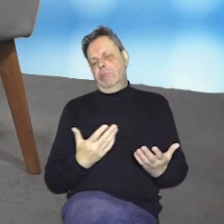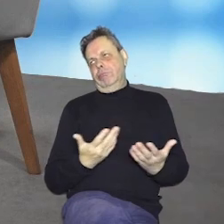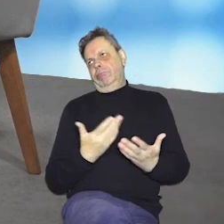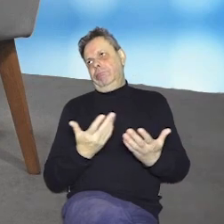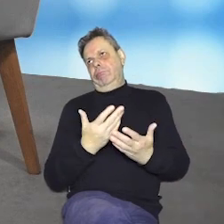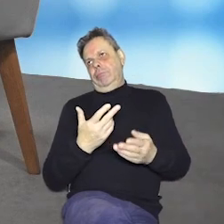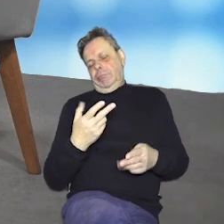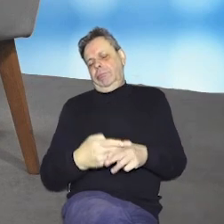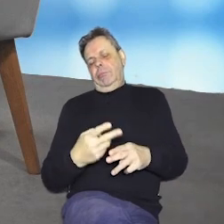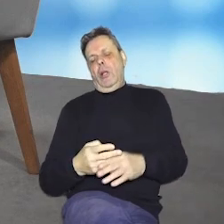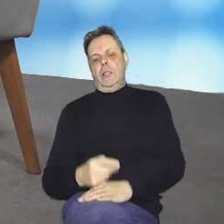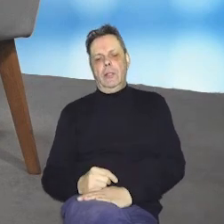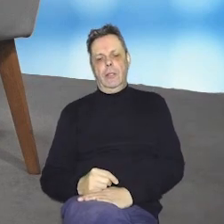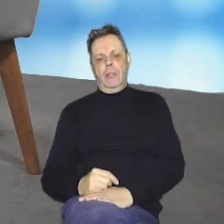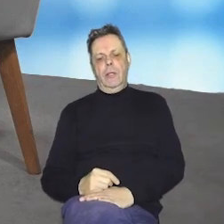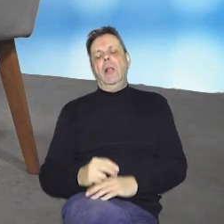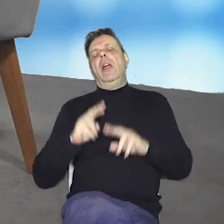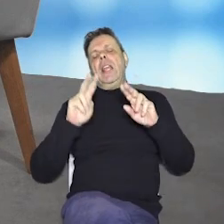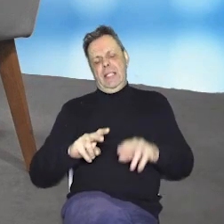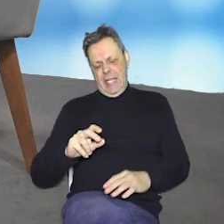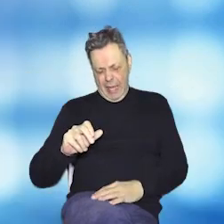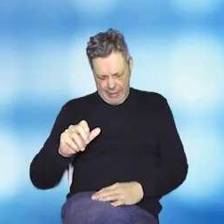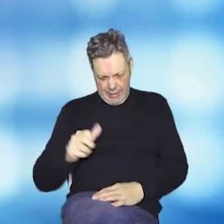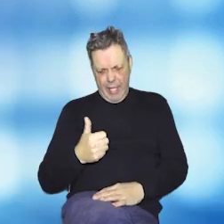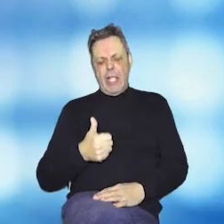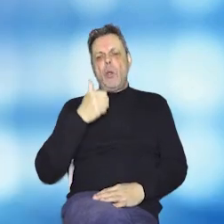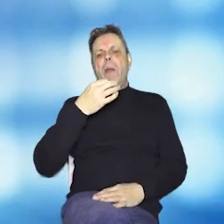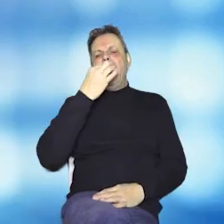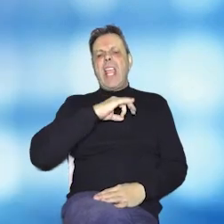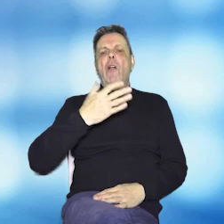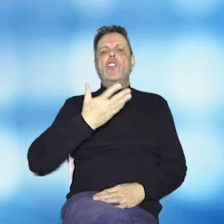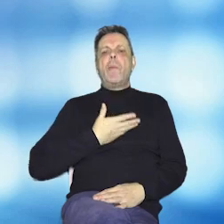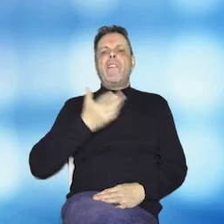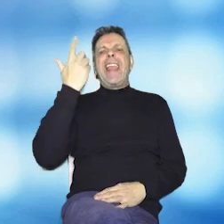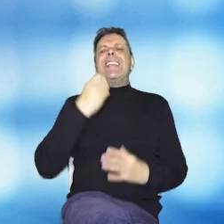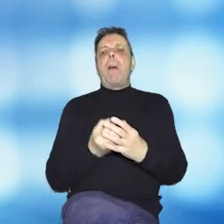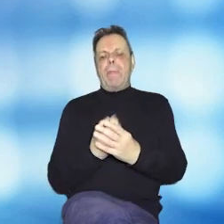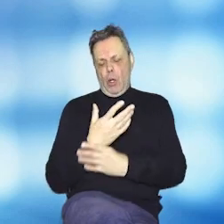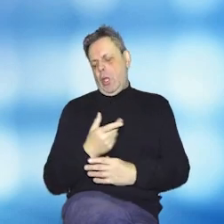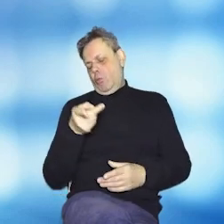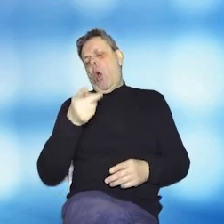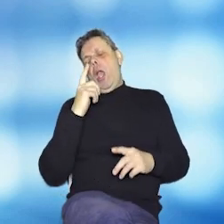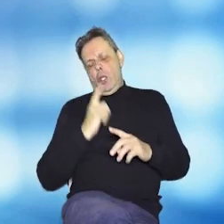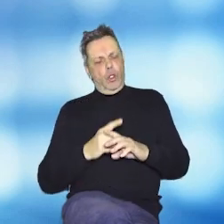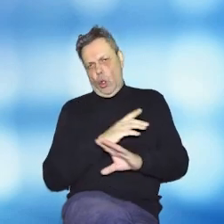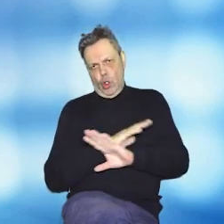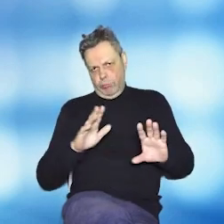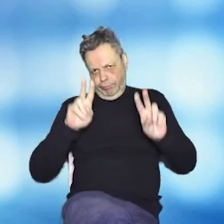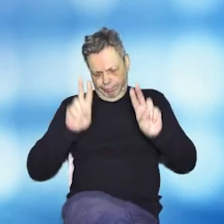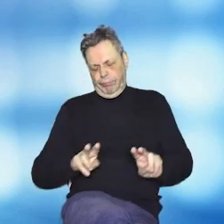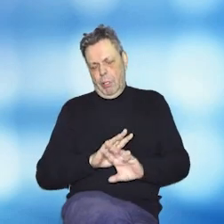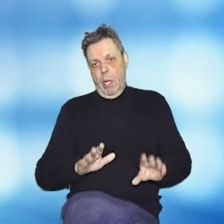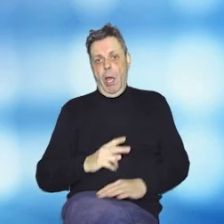u ili na našem tijelu? Istina je da su prvi lijekovi dobiveni iz prirode, jel? To je zaista